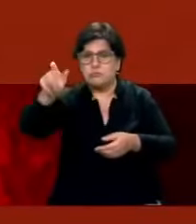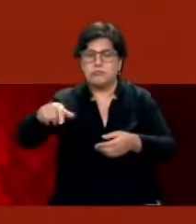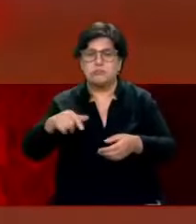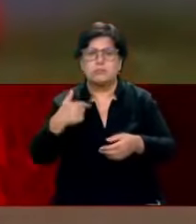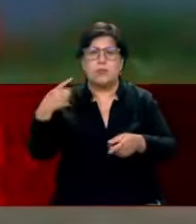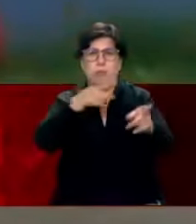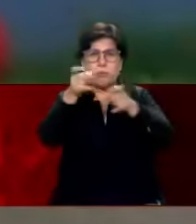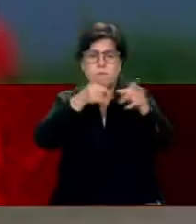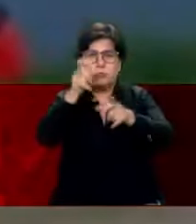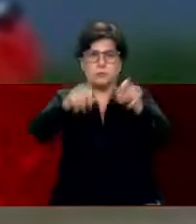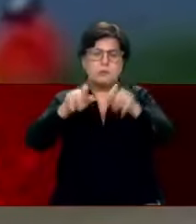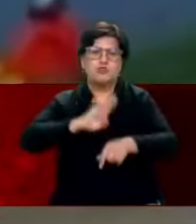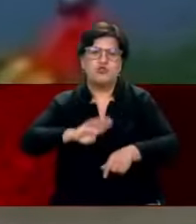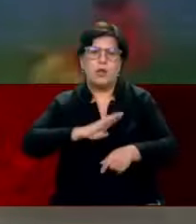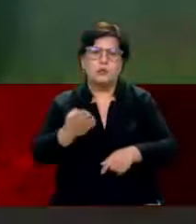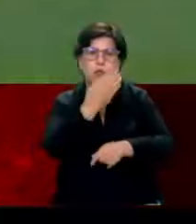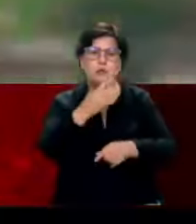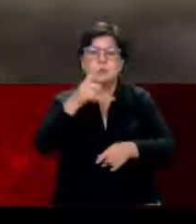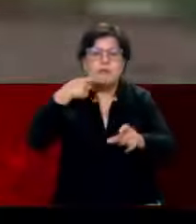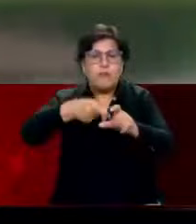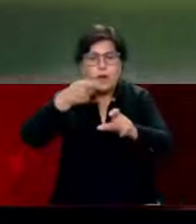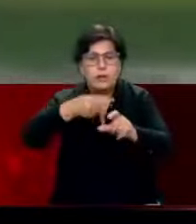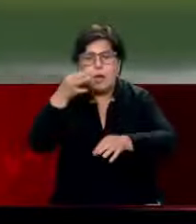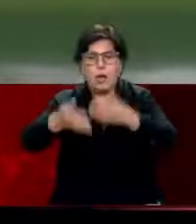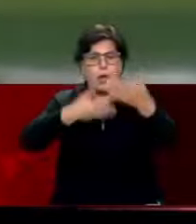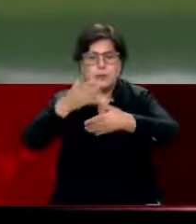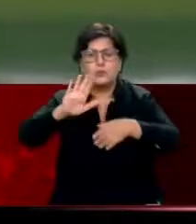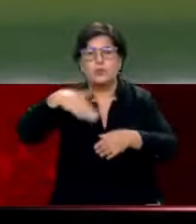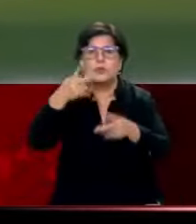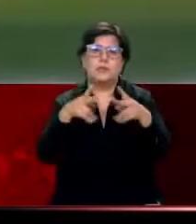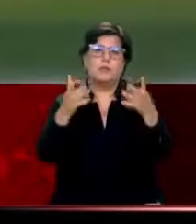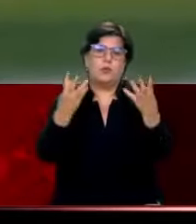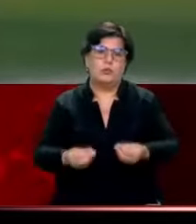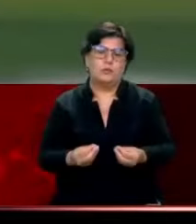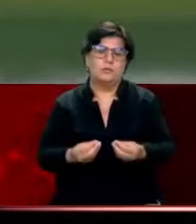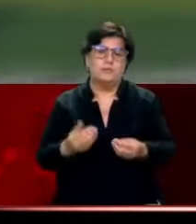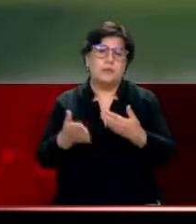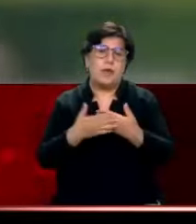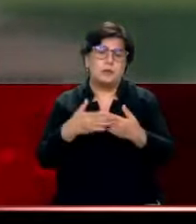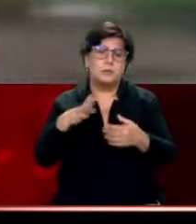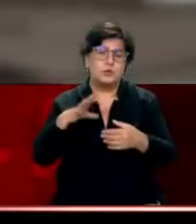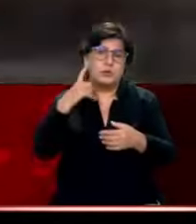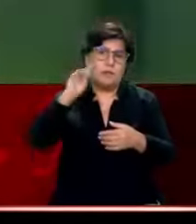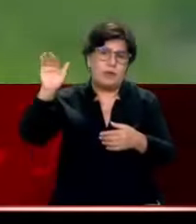oldu. Zanlılar ifade sonrası serbest bırakıldı. Can güvenliğimiz yok. Jandarma burada nöbet tutuyor. Yardım istiyoruz